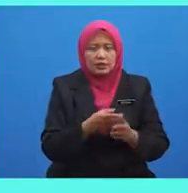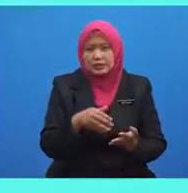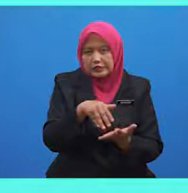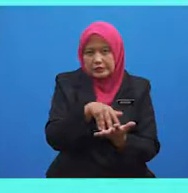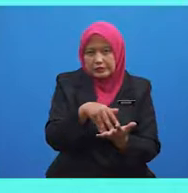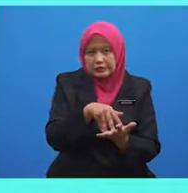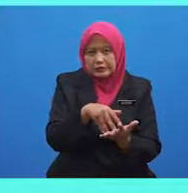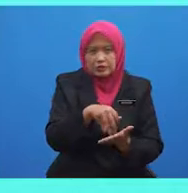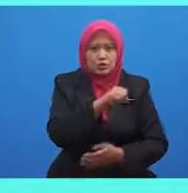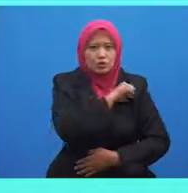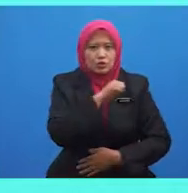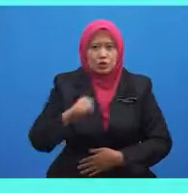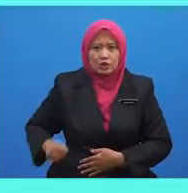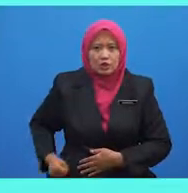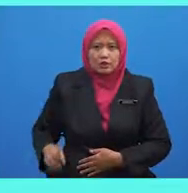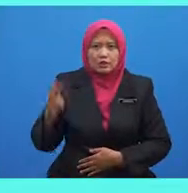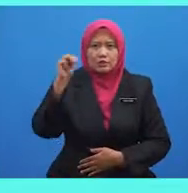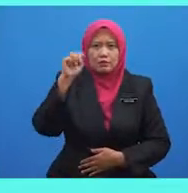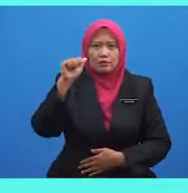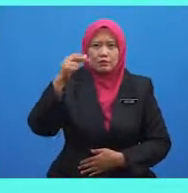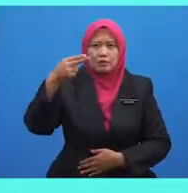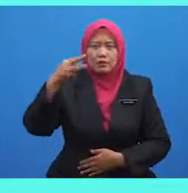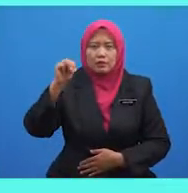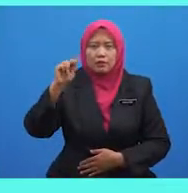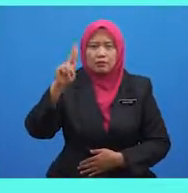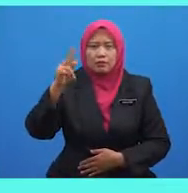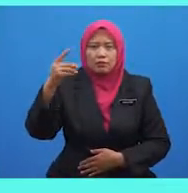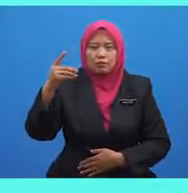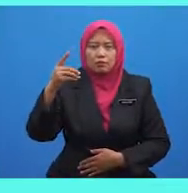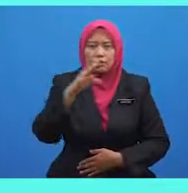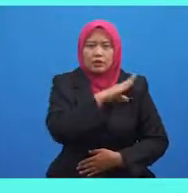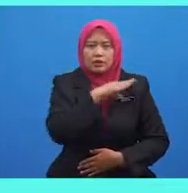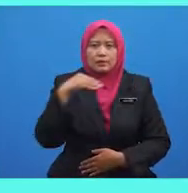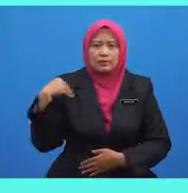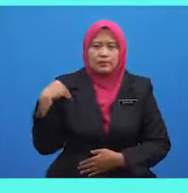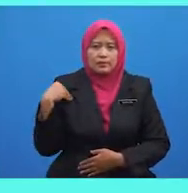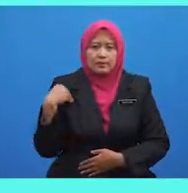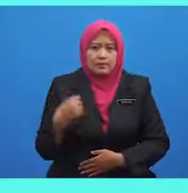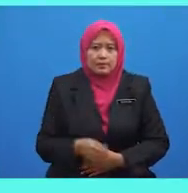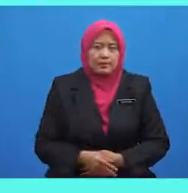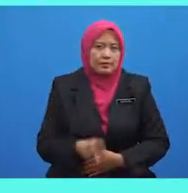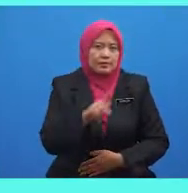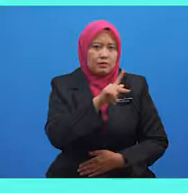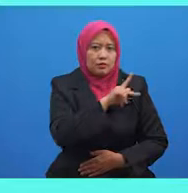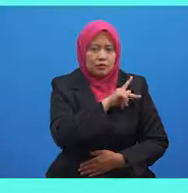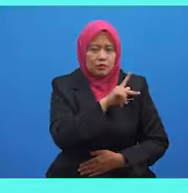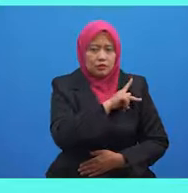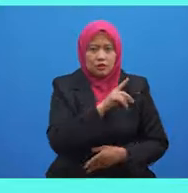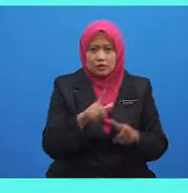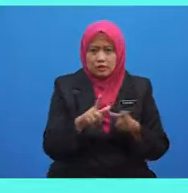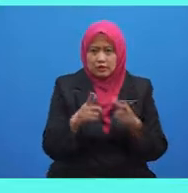kelemahan Sultan Mahmud Shah dan pembesar dalam pemerintahan dan pentadbiran yang